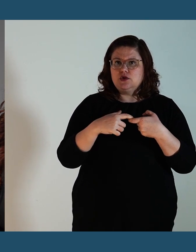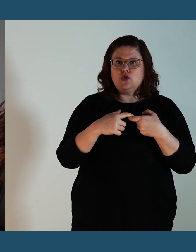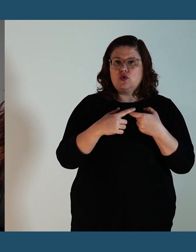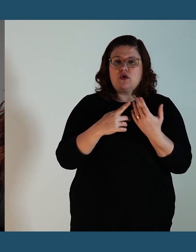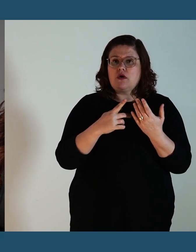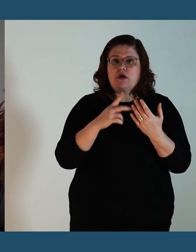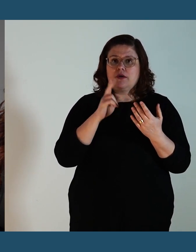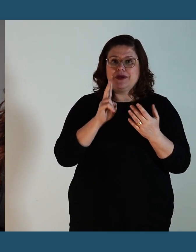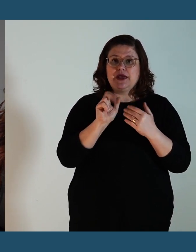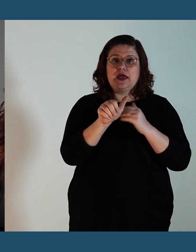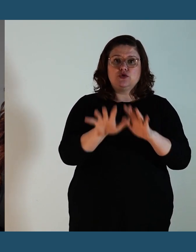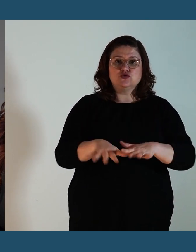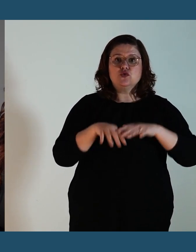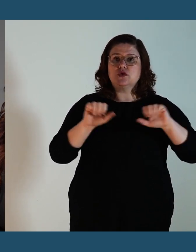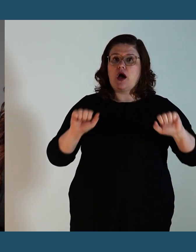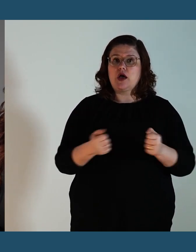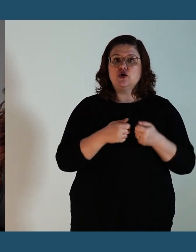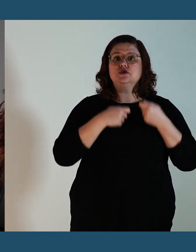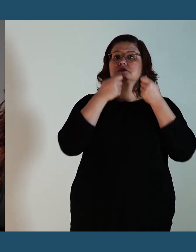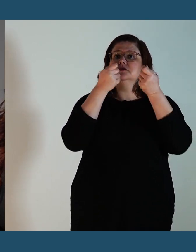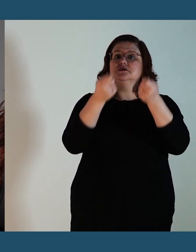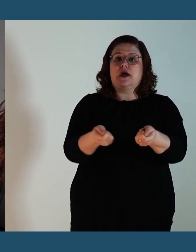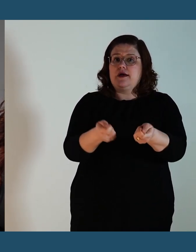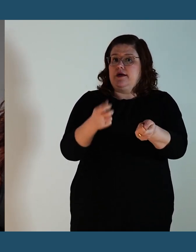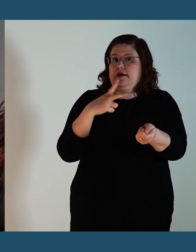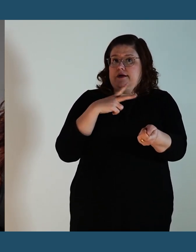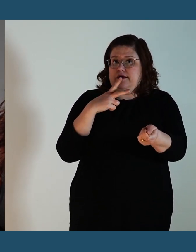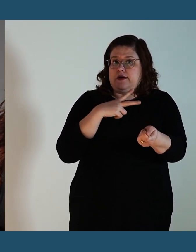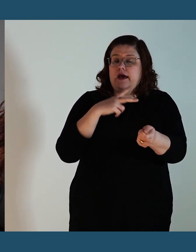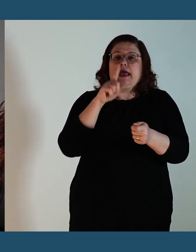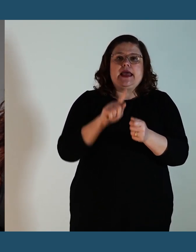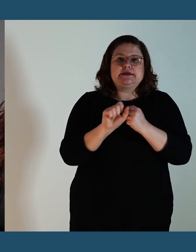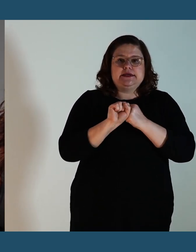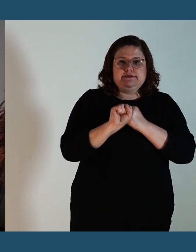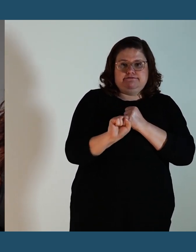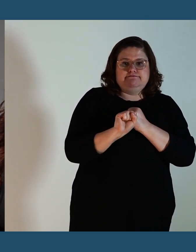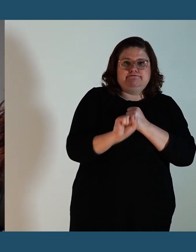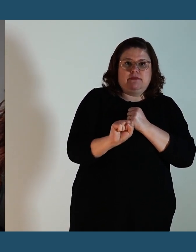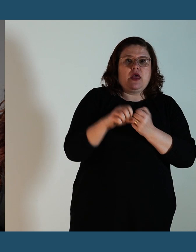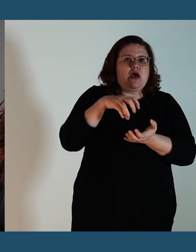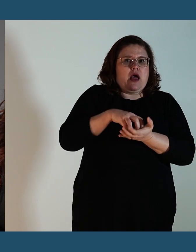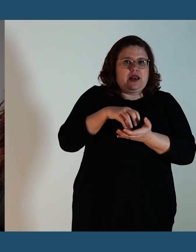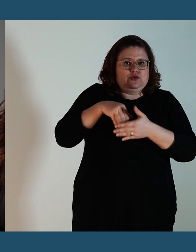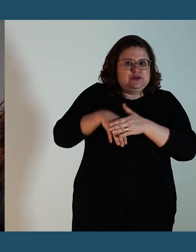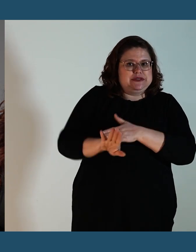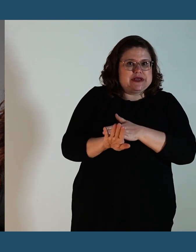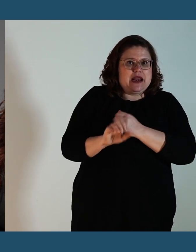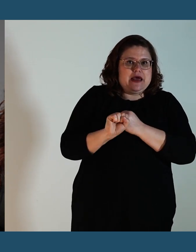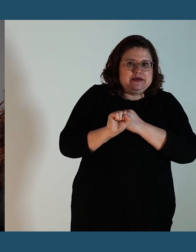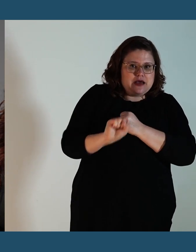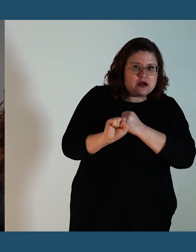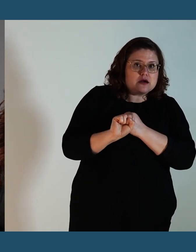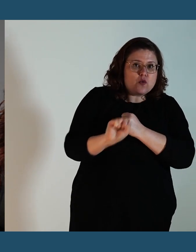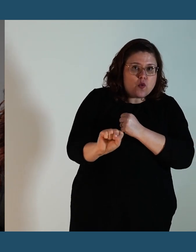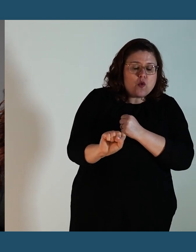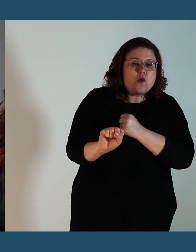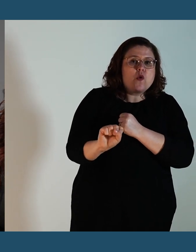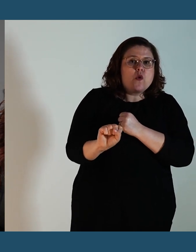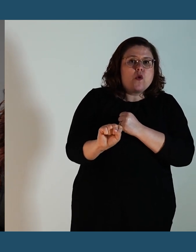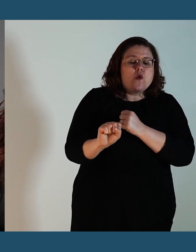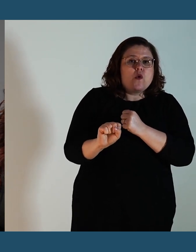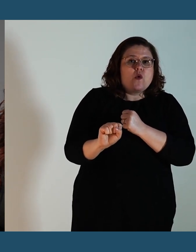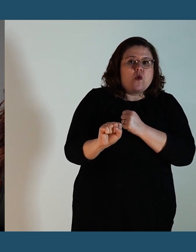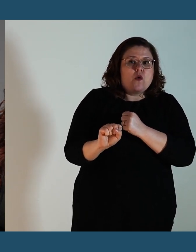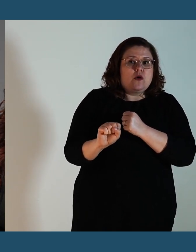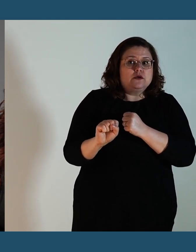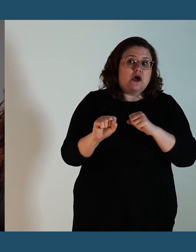tullut ajoissa eduskuntaan. Eli sitä jarrutettiin hallituksessa ja sille jarrutukselle